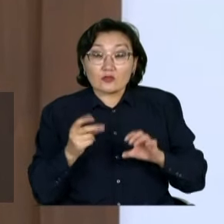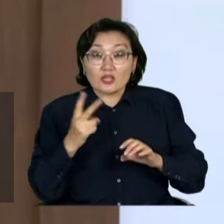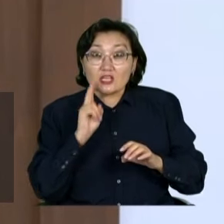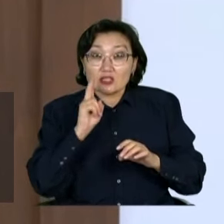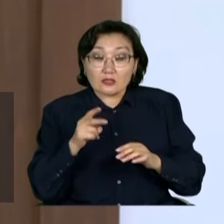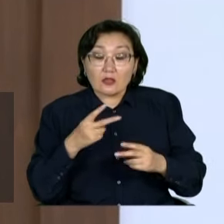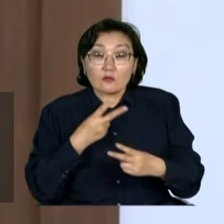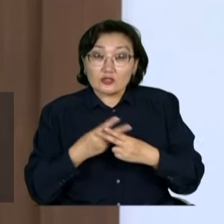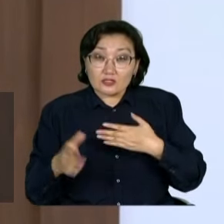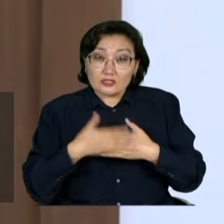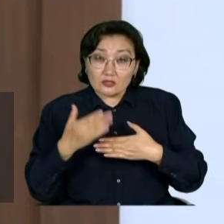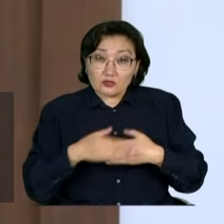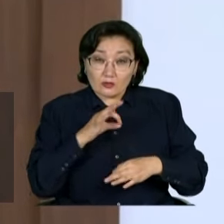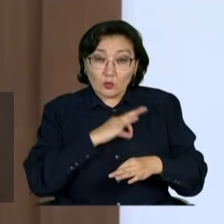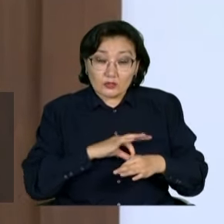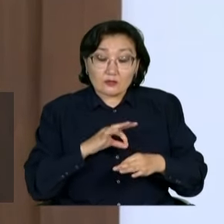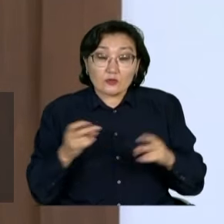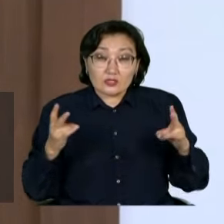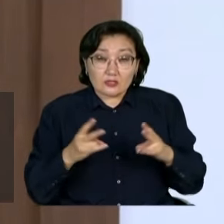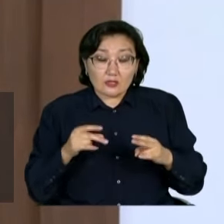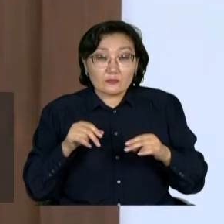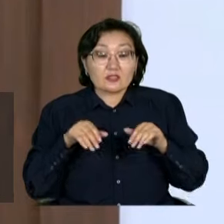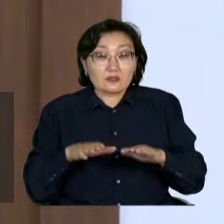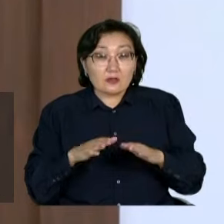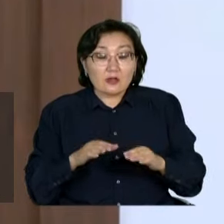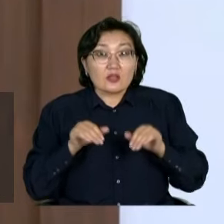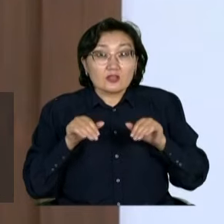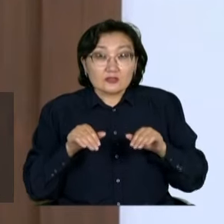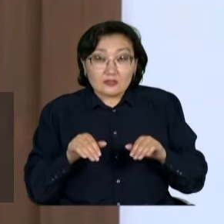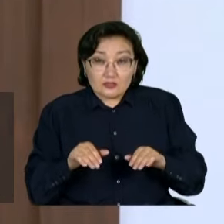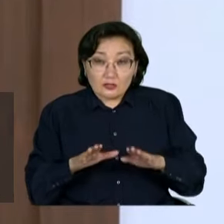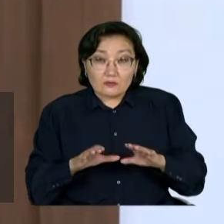бас бостандығынан айыру жазасын тағайындау қажет деп тапты. Үкім әлі заңды күшіне енген жоқ.